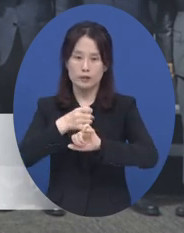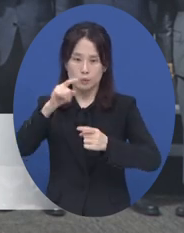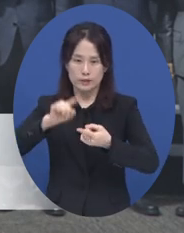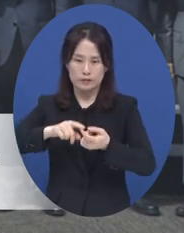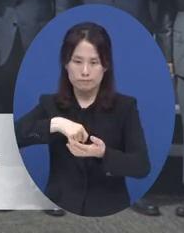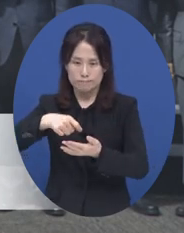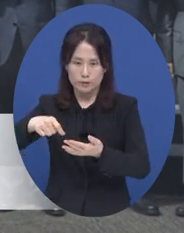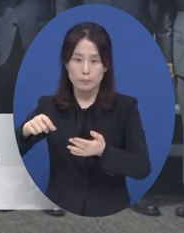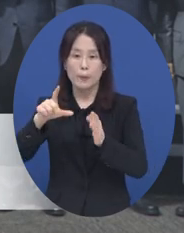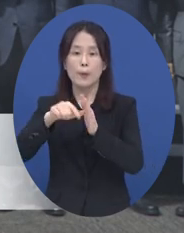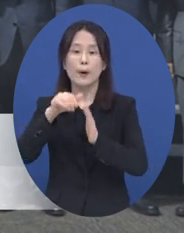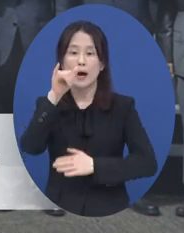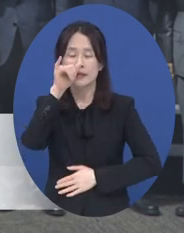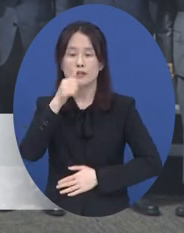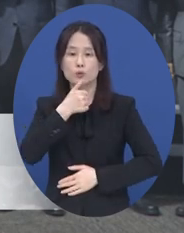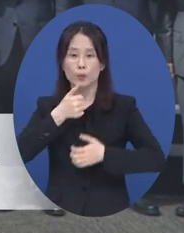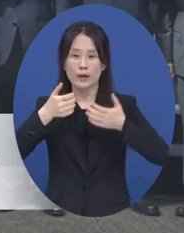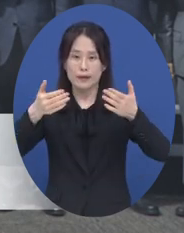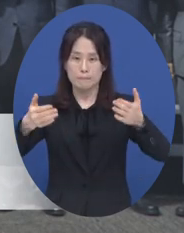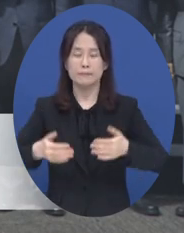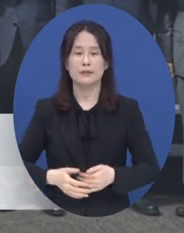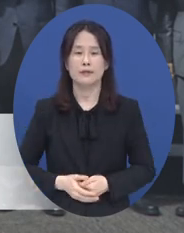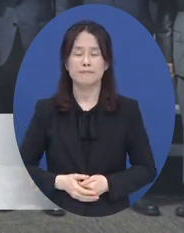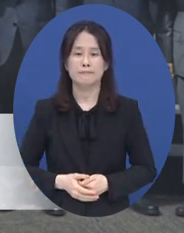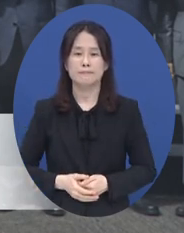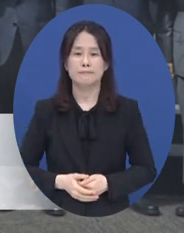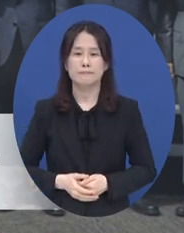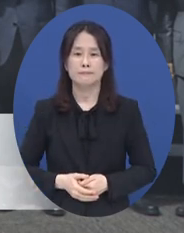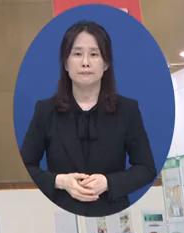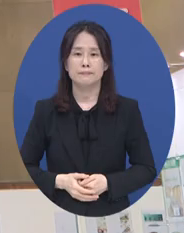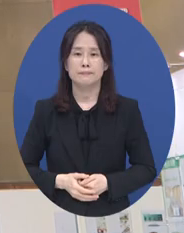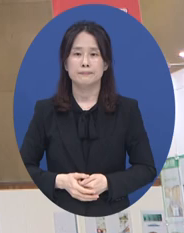시간을 가졌습니다. 구영수 기자가 현장 담았습니다.